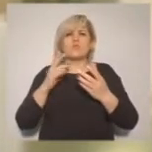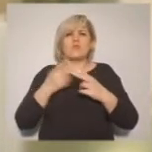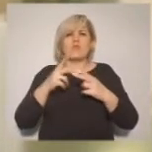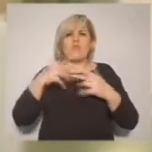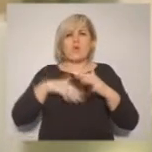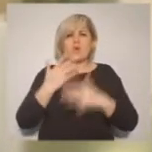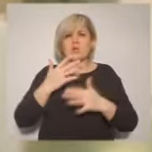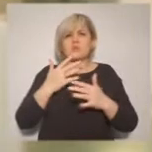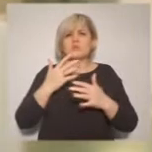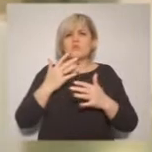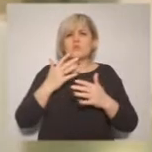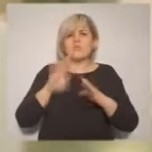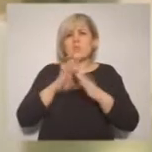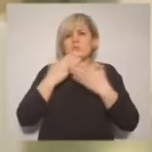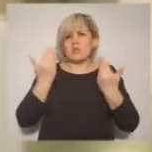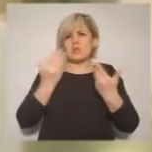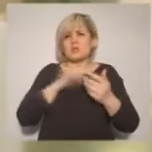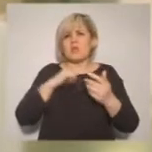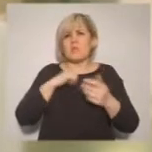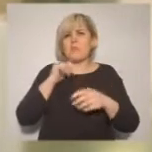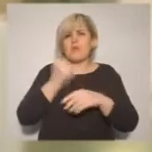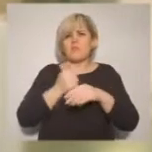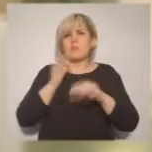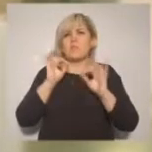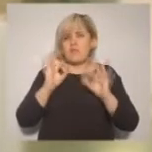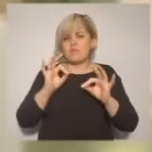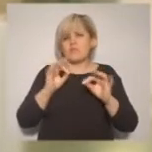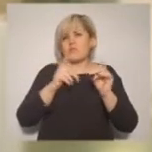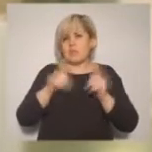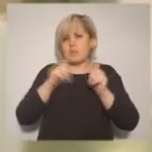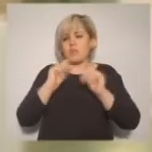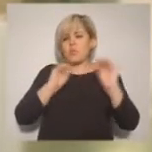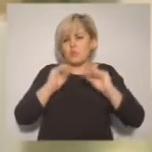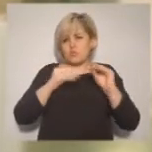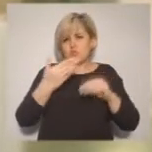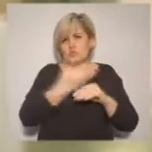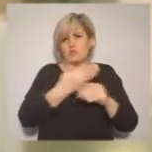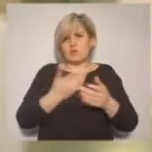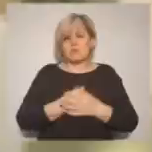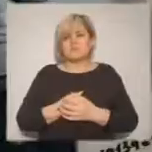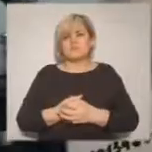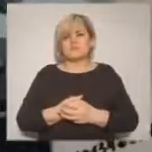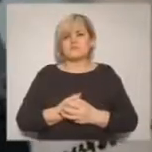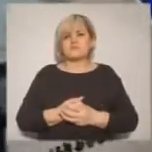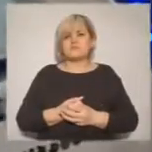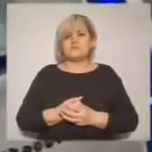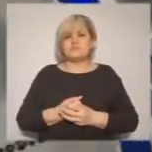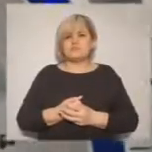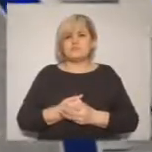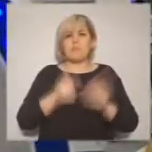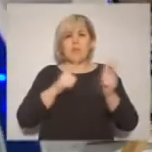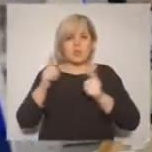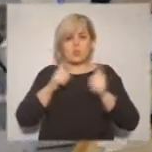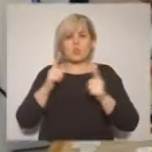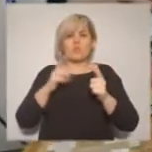и выйти из организма человека. Токсичности в препаратах нет. Самое главное – правильная подготовка. Подготовка